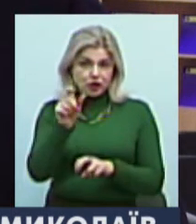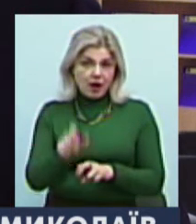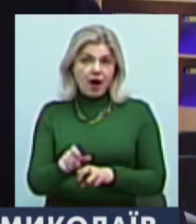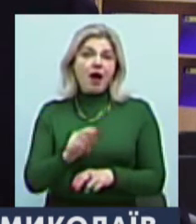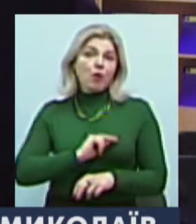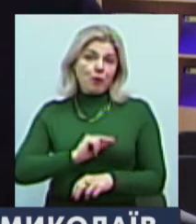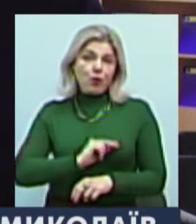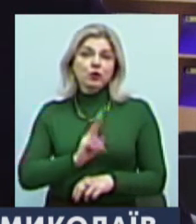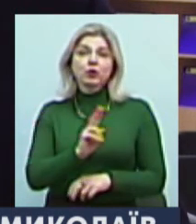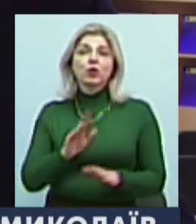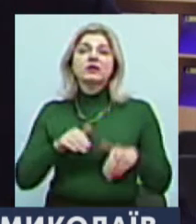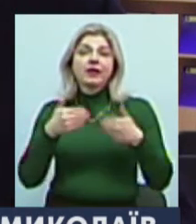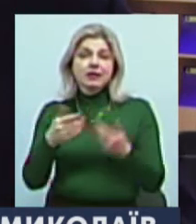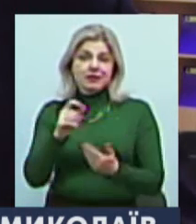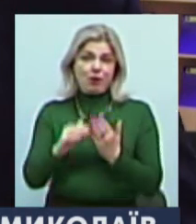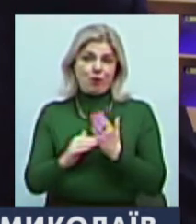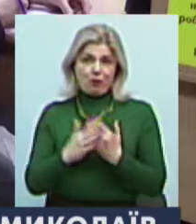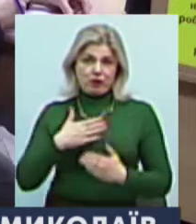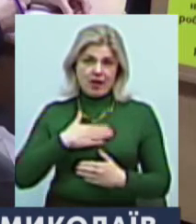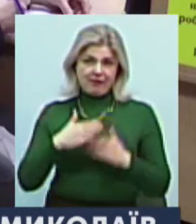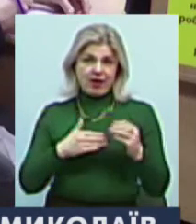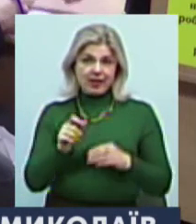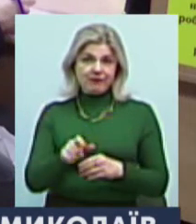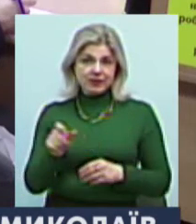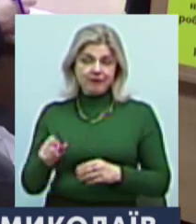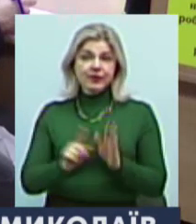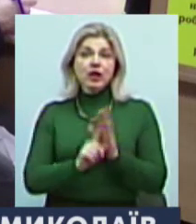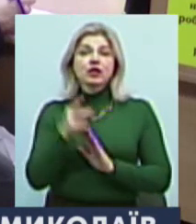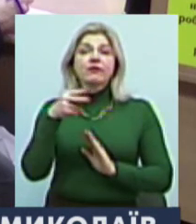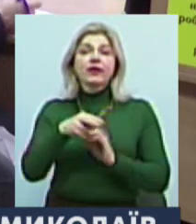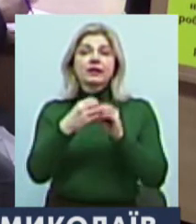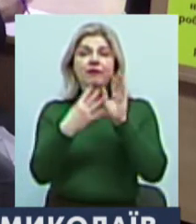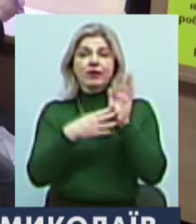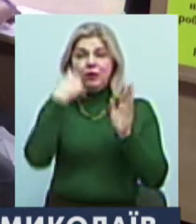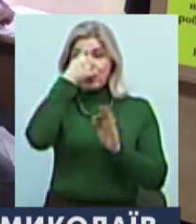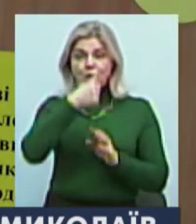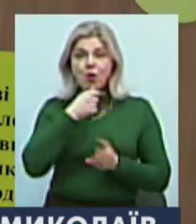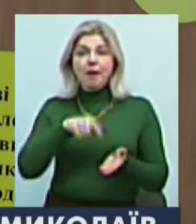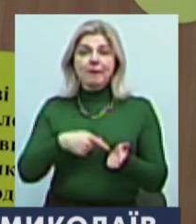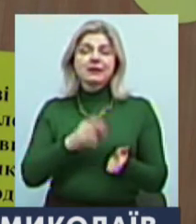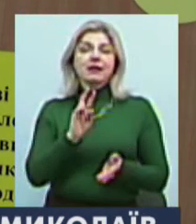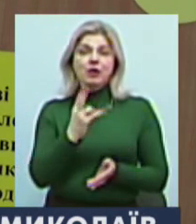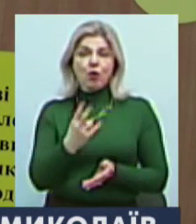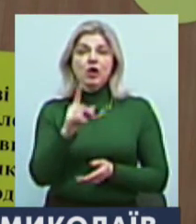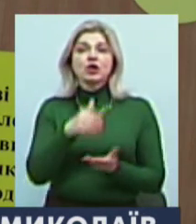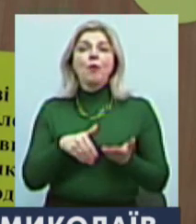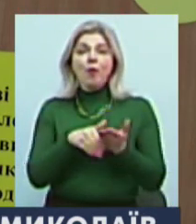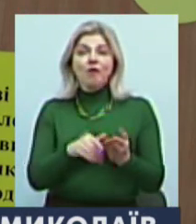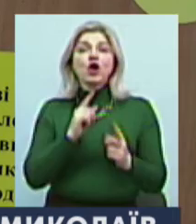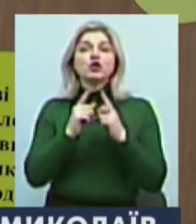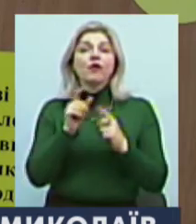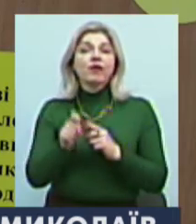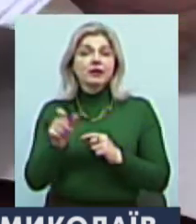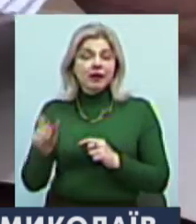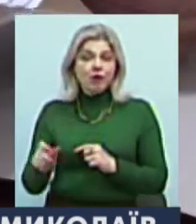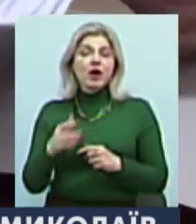роботи, який звертається за допомогою до наших фахівців. З початку 2019 року в місті Миколаєві за допомогою кар'єрних